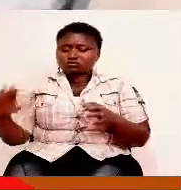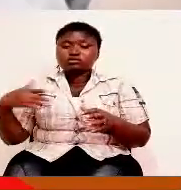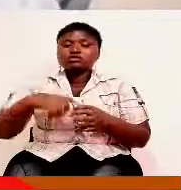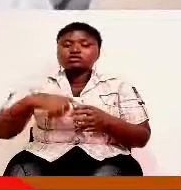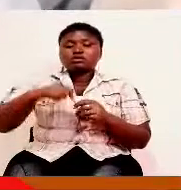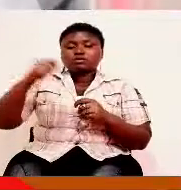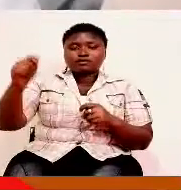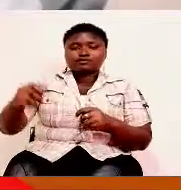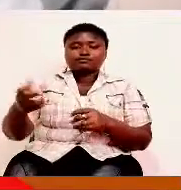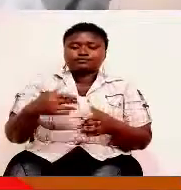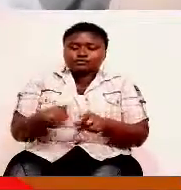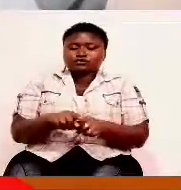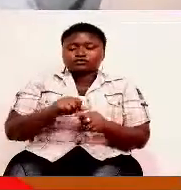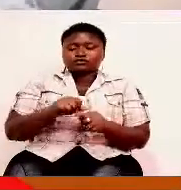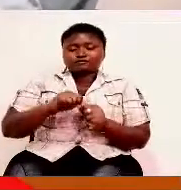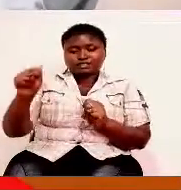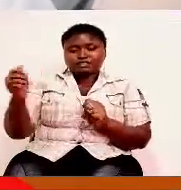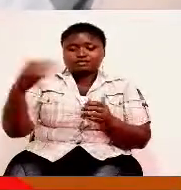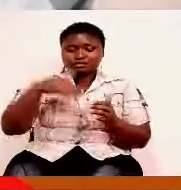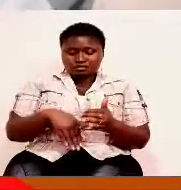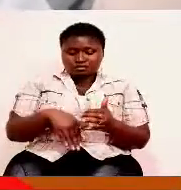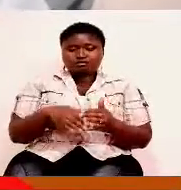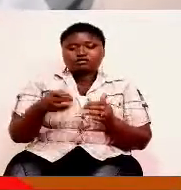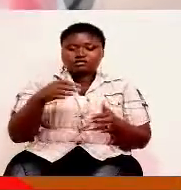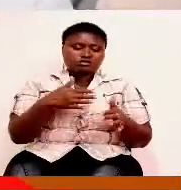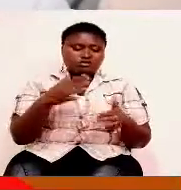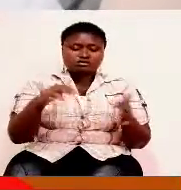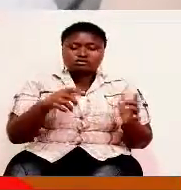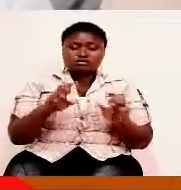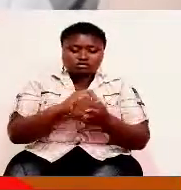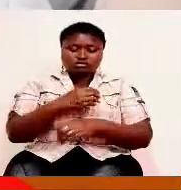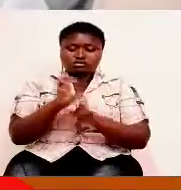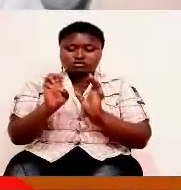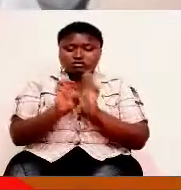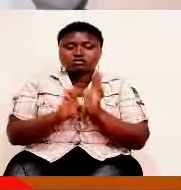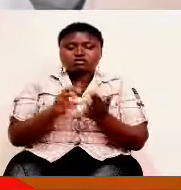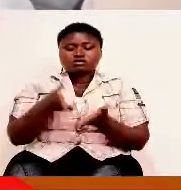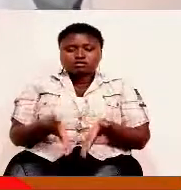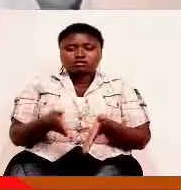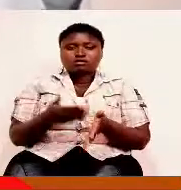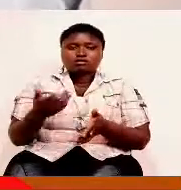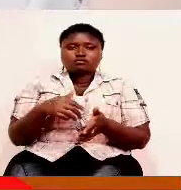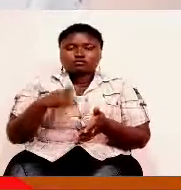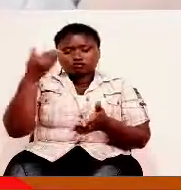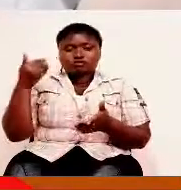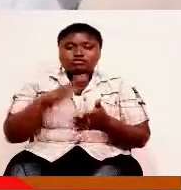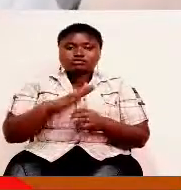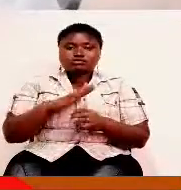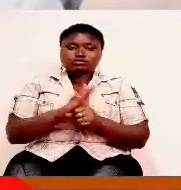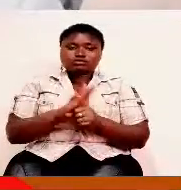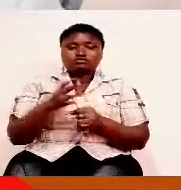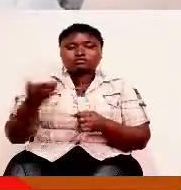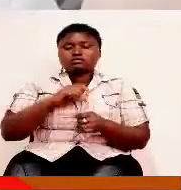haivye na aja, iga dhomero uko, tolu wa shia liya gema tigiota utora shia na aja. Ugo ni request to make, no na ugo shiria,